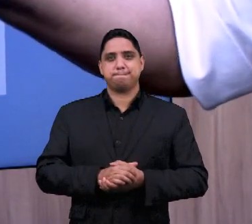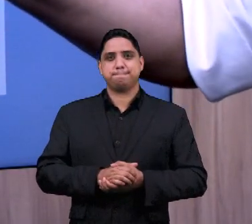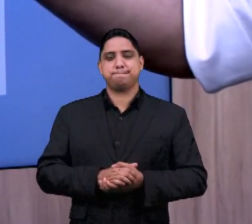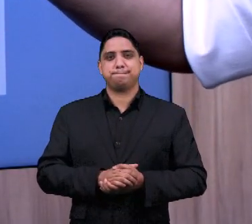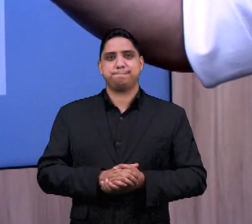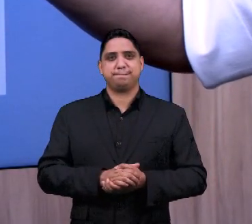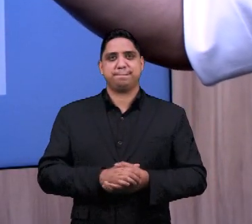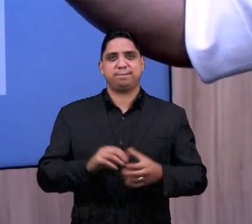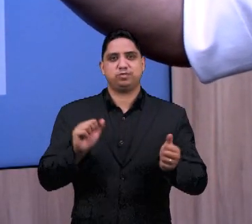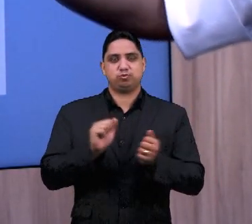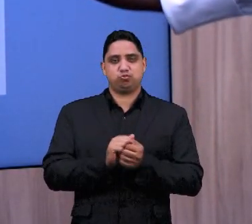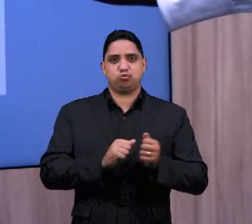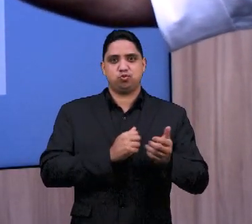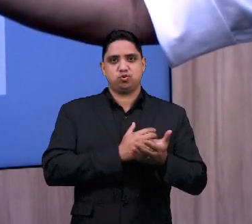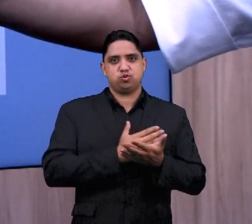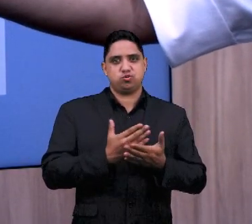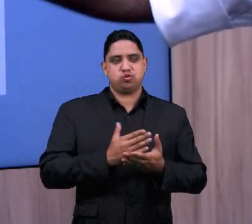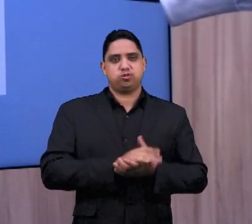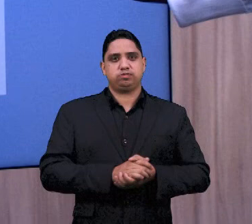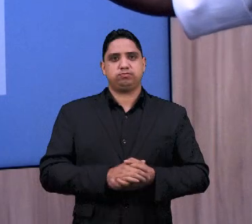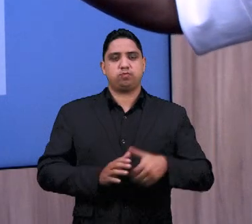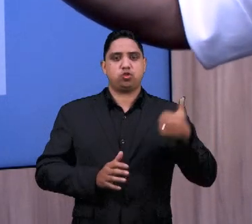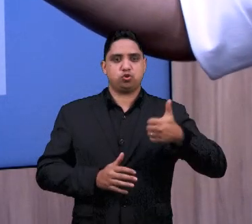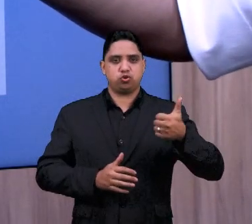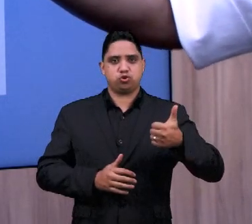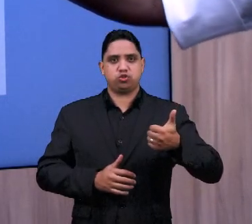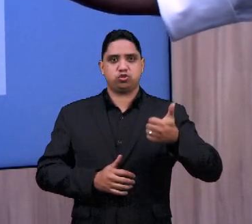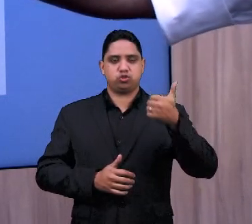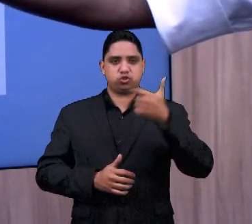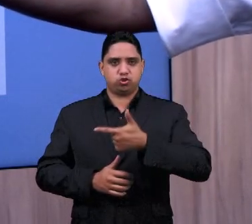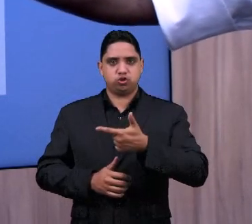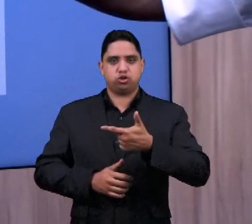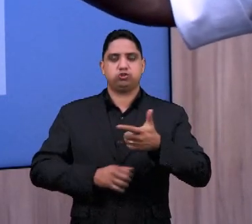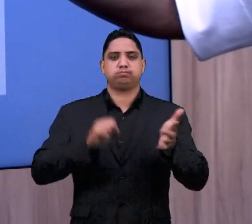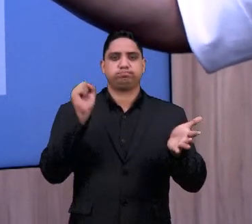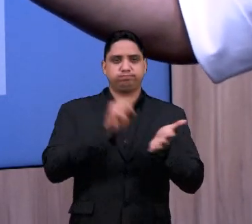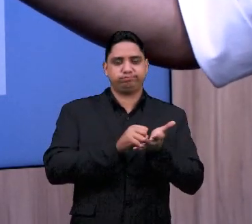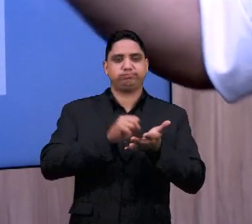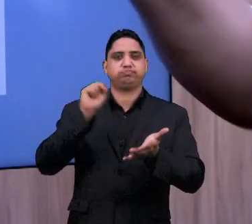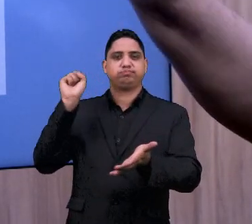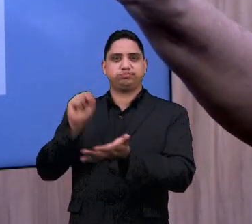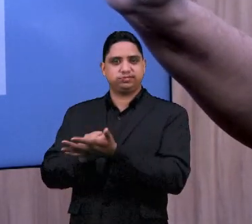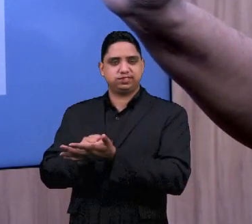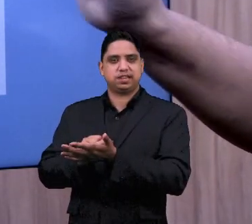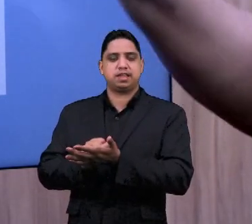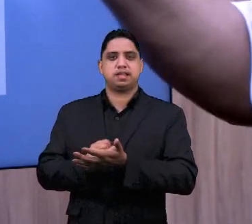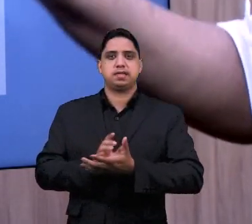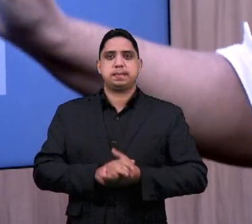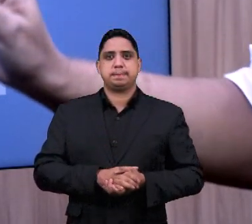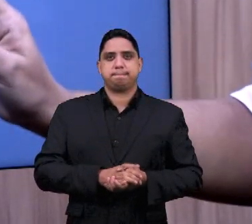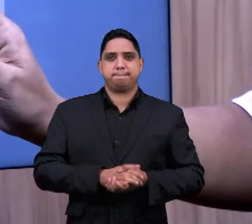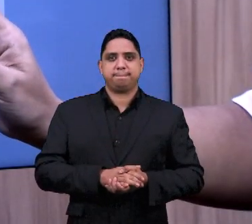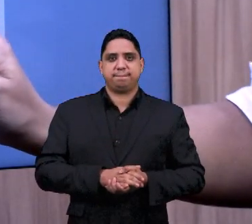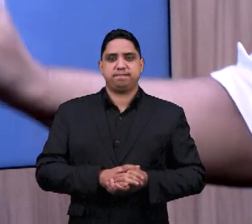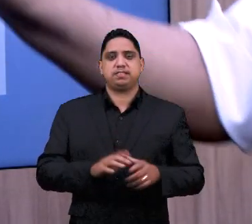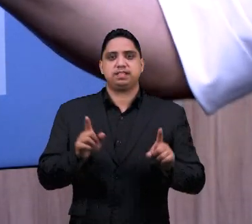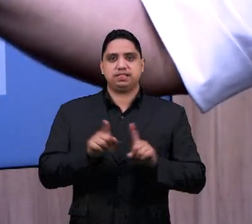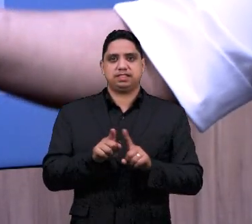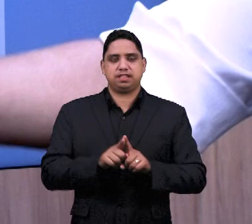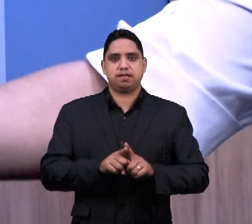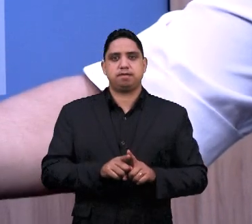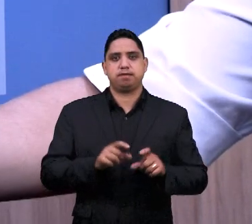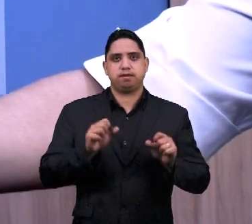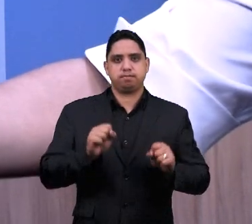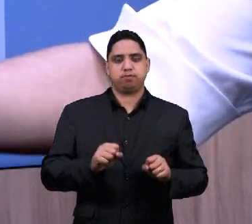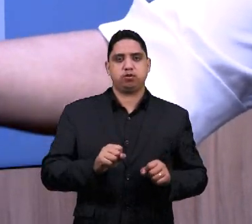Ensemble dans l'introduction, 1, 2. En jouant au premier et deuxième temps. Aussi, on